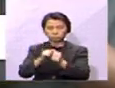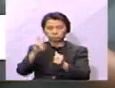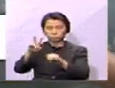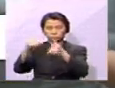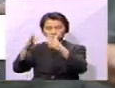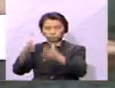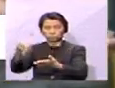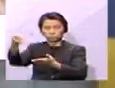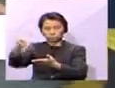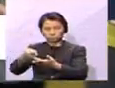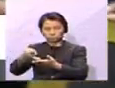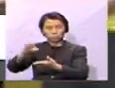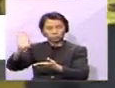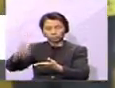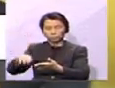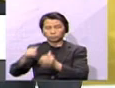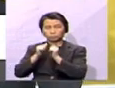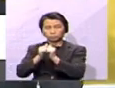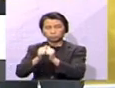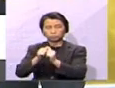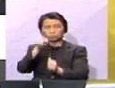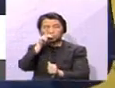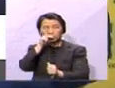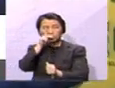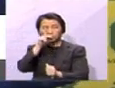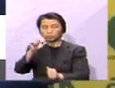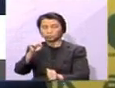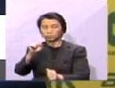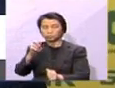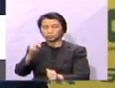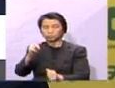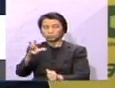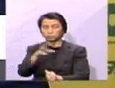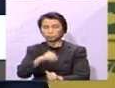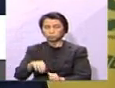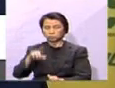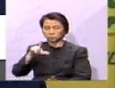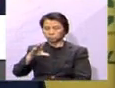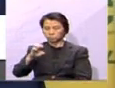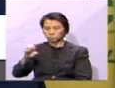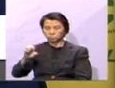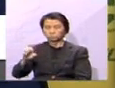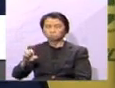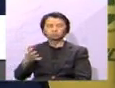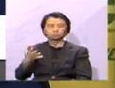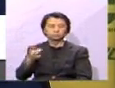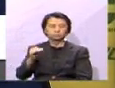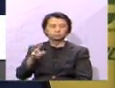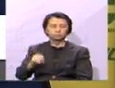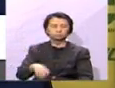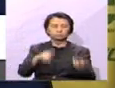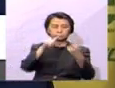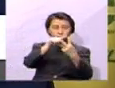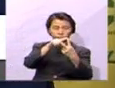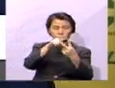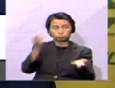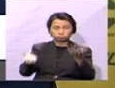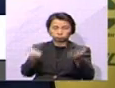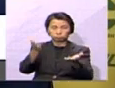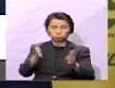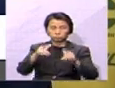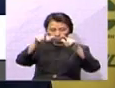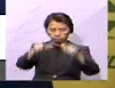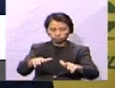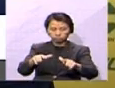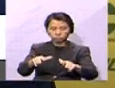lagi pemain import yang masih bersama Lang merah iaitu Sandro Da Silva dan liridon krasniki Alvaro Silva berkemungkinan besar